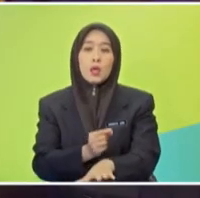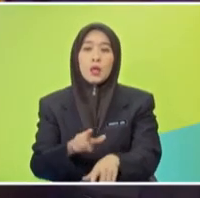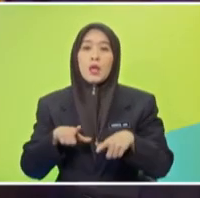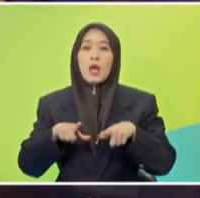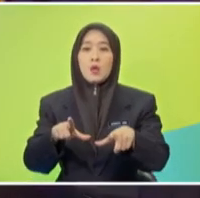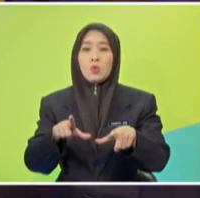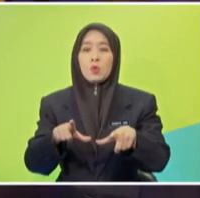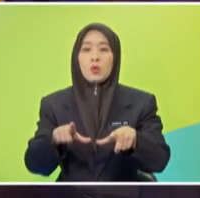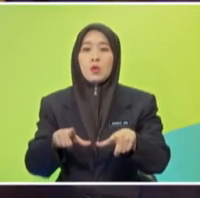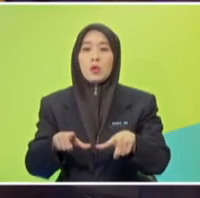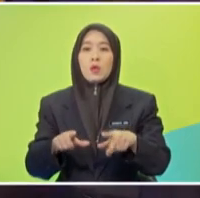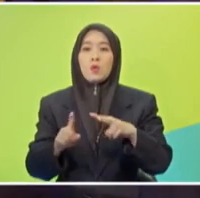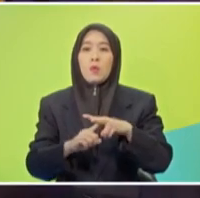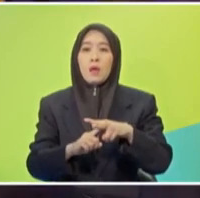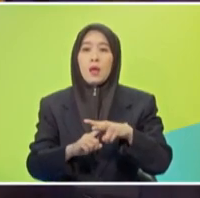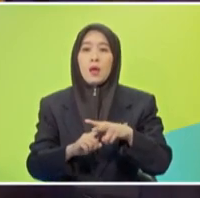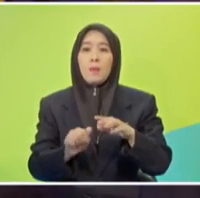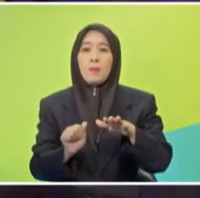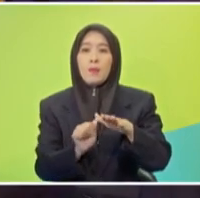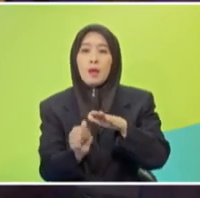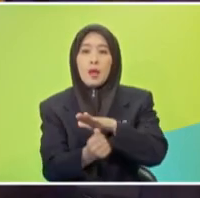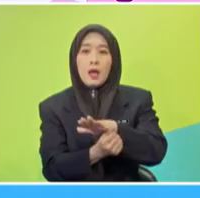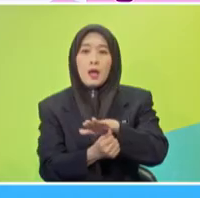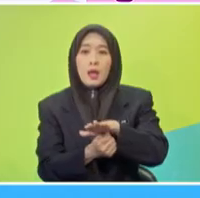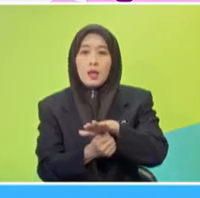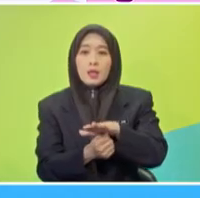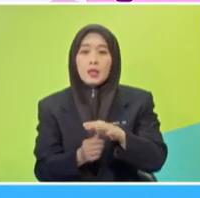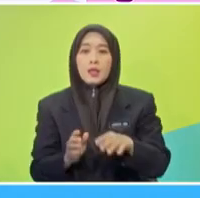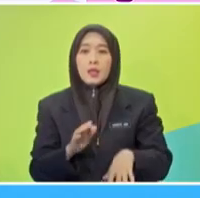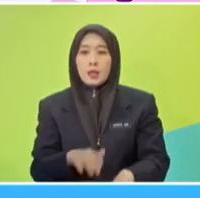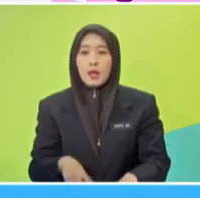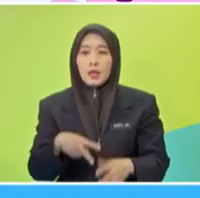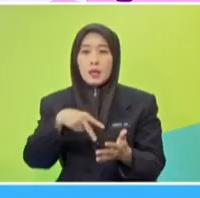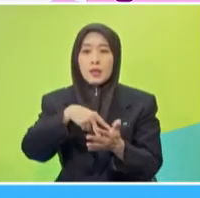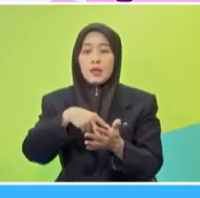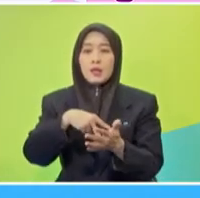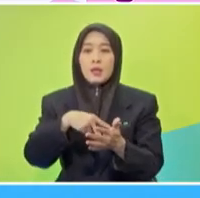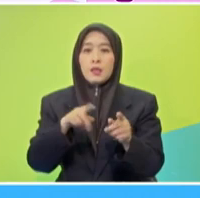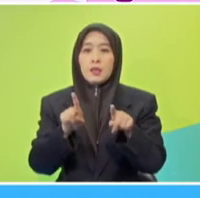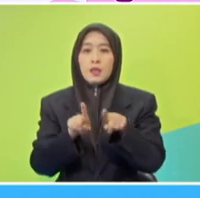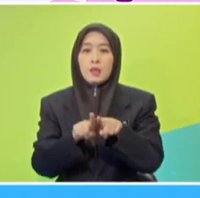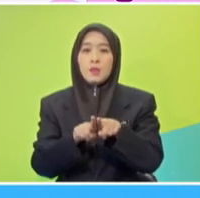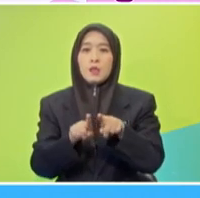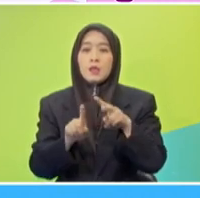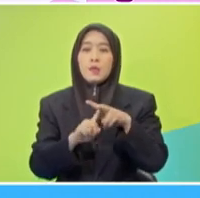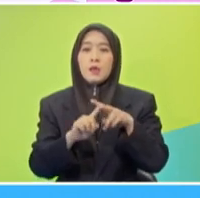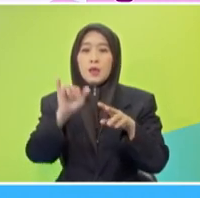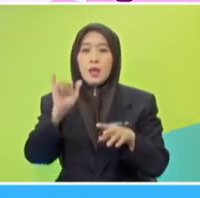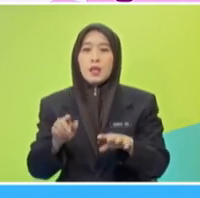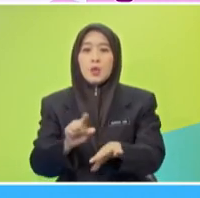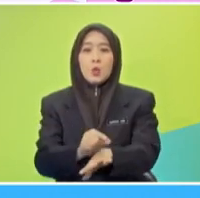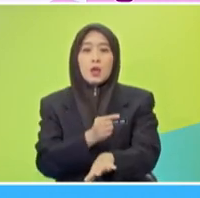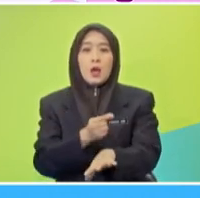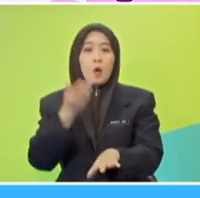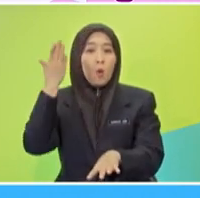ialah pengalas kaki Oke seperti seliper yang digunakan oleh masyarakat dahulu